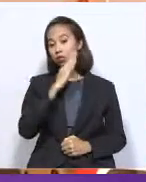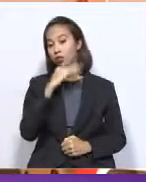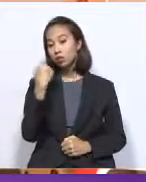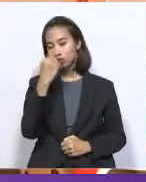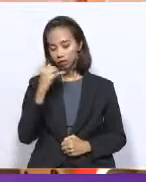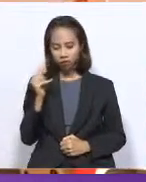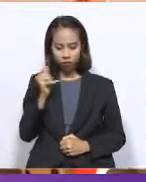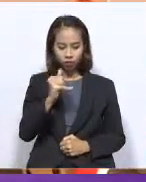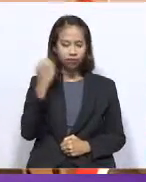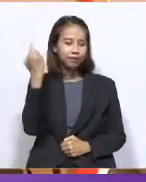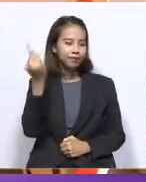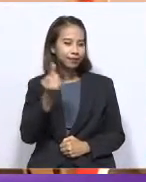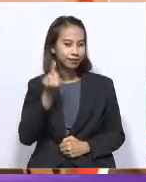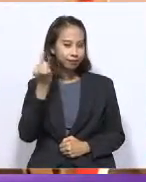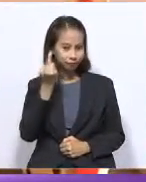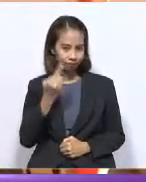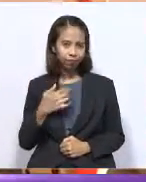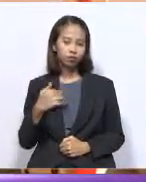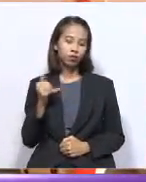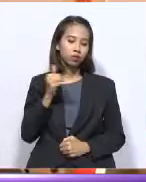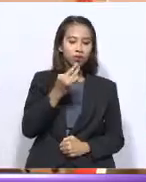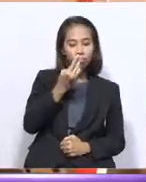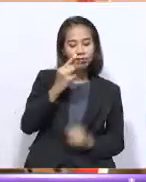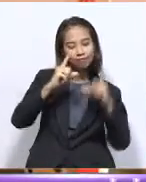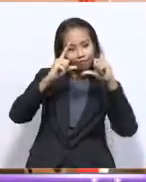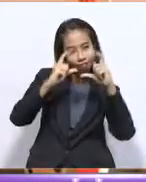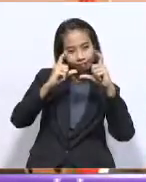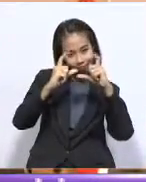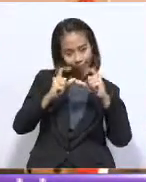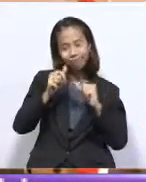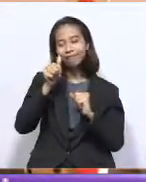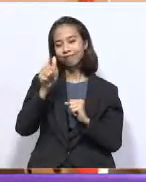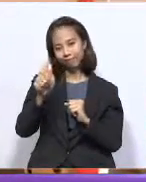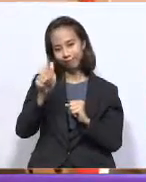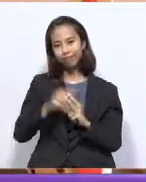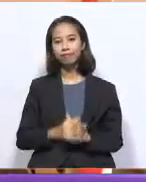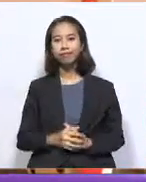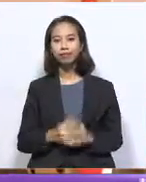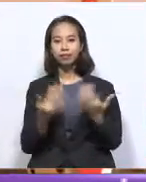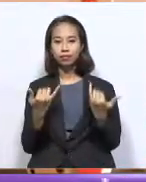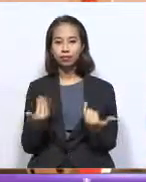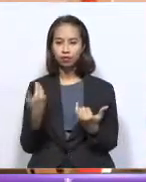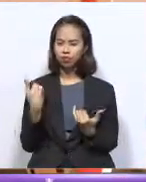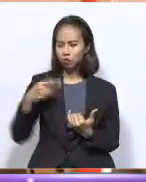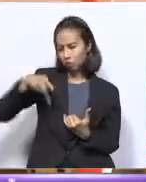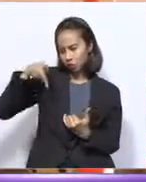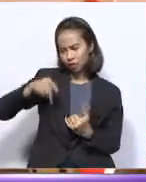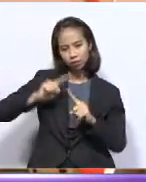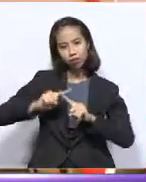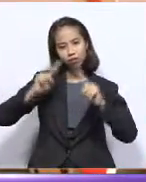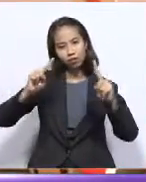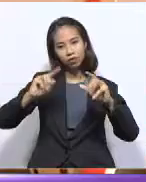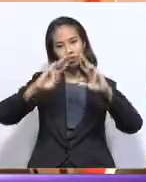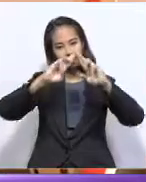าเที่ยวภายในงานอุ่นไอรักคลายความหนาวนะครับก็สามารถแวะเวียนเข้ามาถ่ายรูปภายในบูธของไปรษณีย์ได้ครับซึ่งจะมีความพิเศษแล้วก็แตกต่างจ